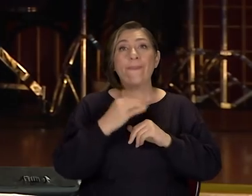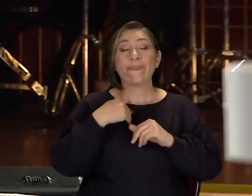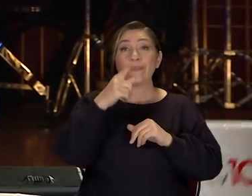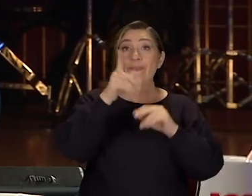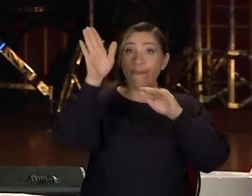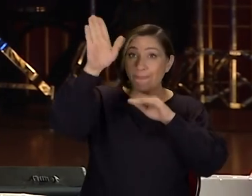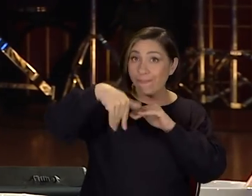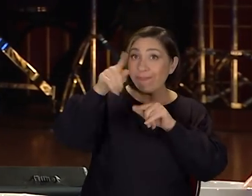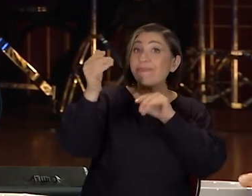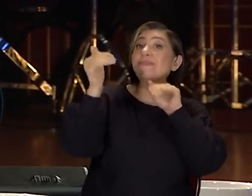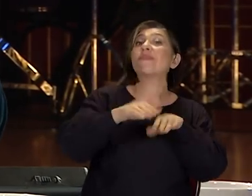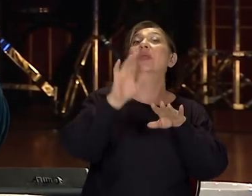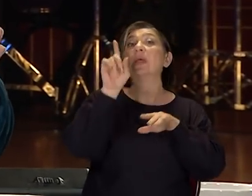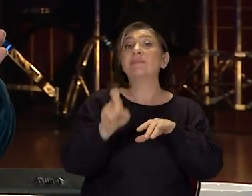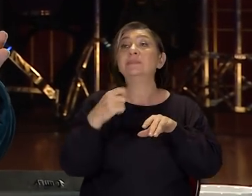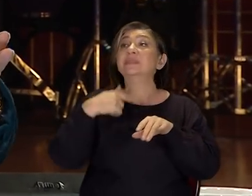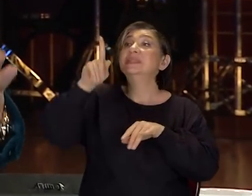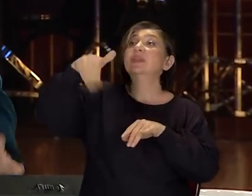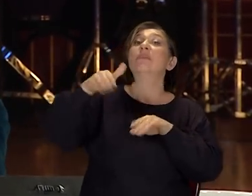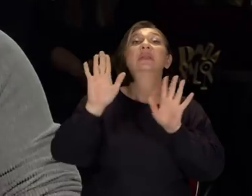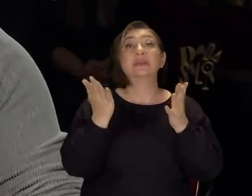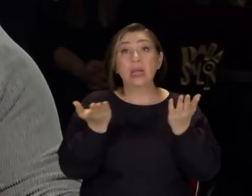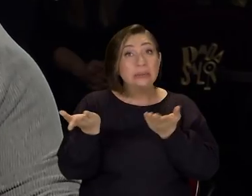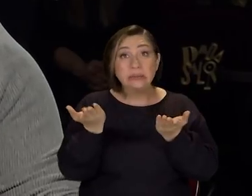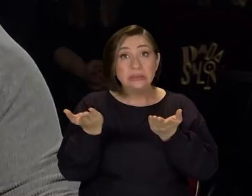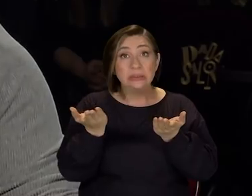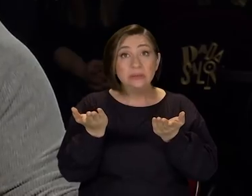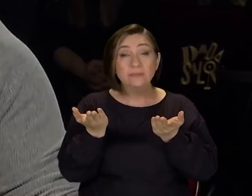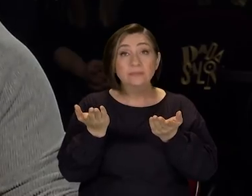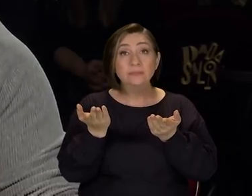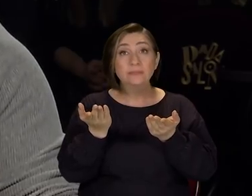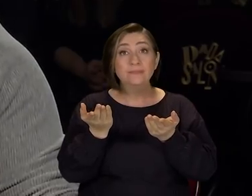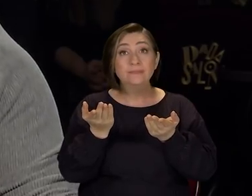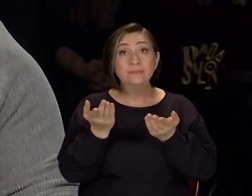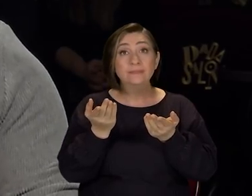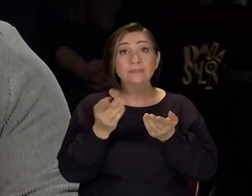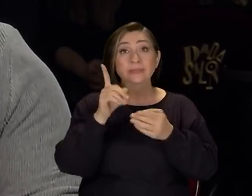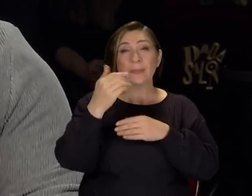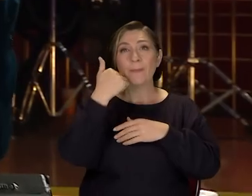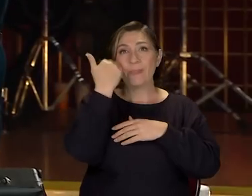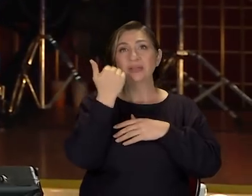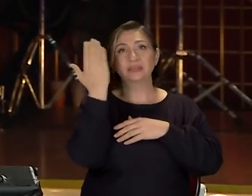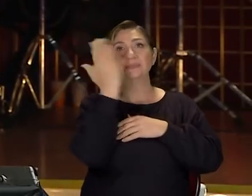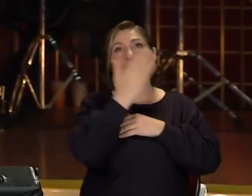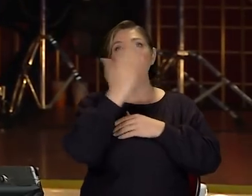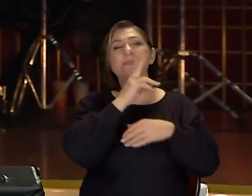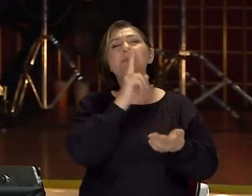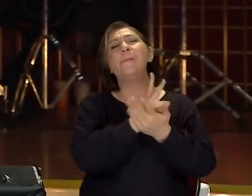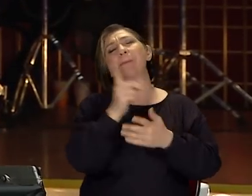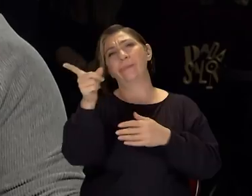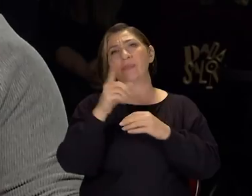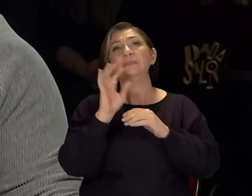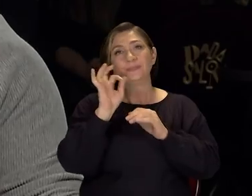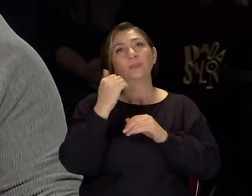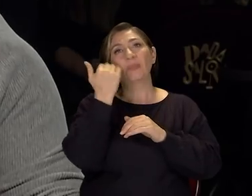seni çağırdık da sen mi gelmedin biz mi çağırmadık? Nasıl oldu o? Yok... Sen Beyazıt Öztürk'e gitmişsindir kesin.